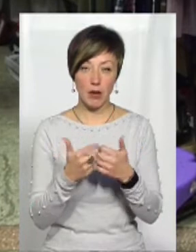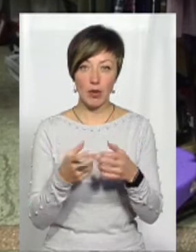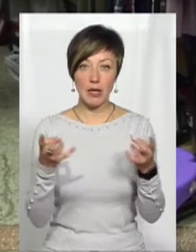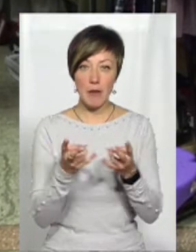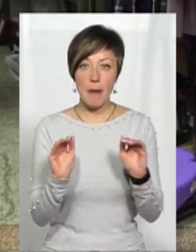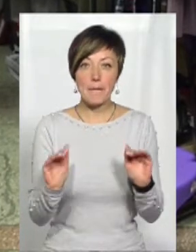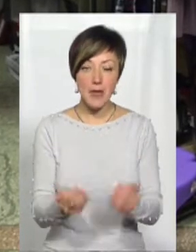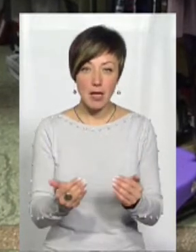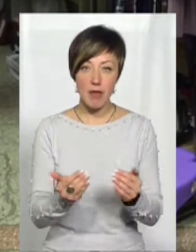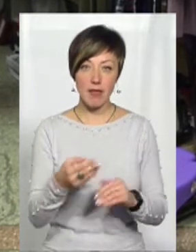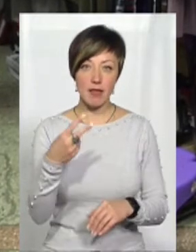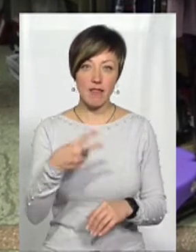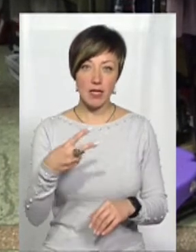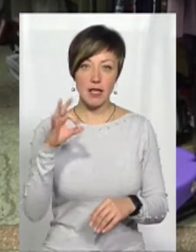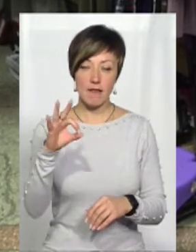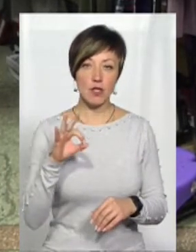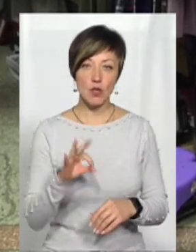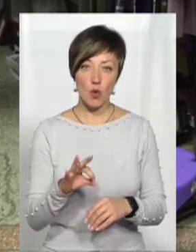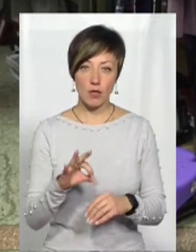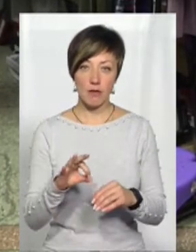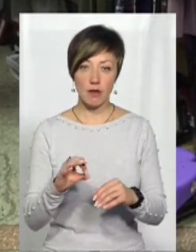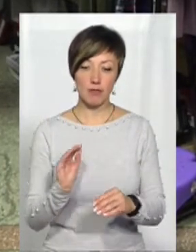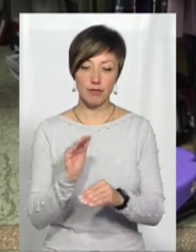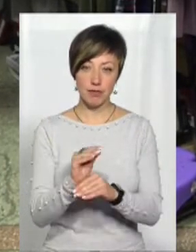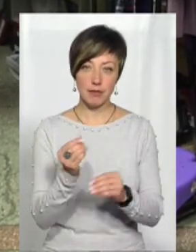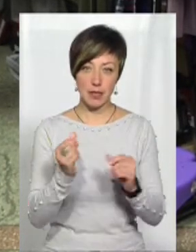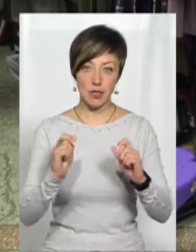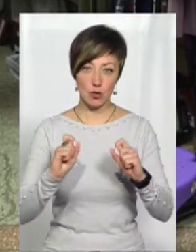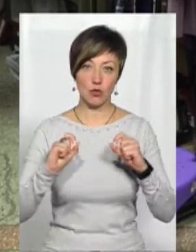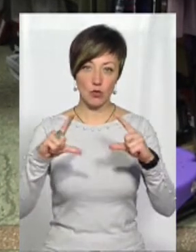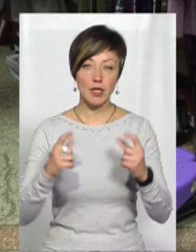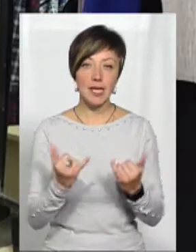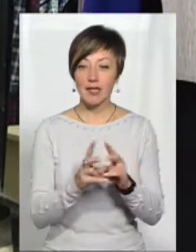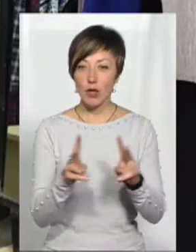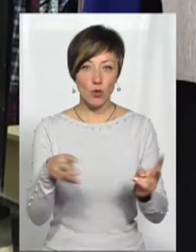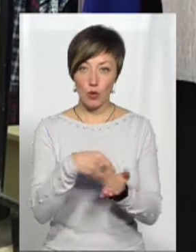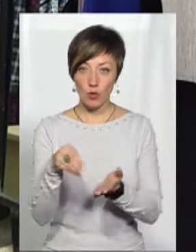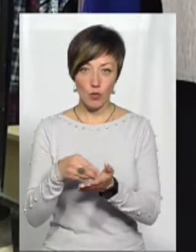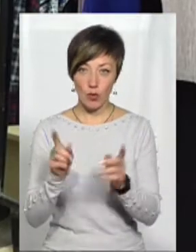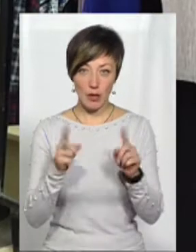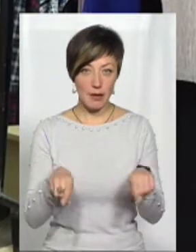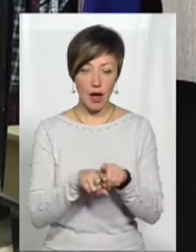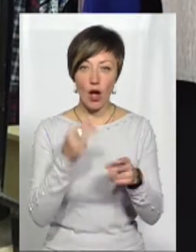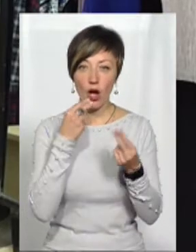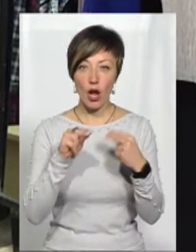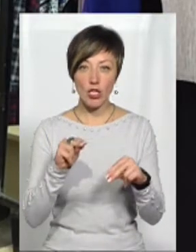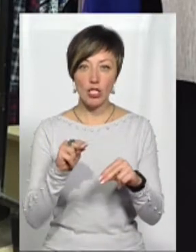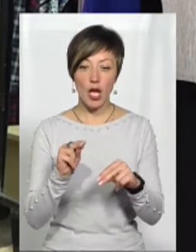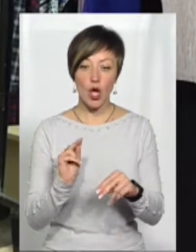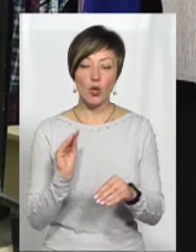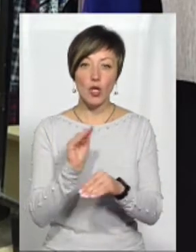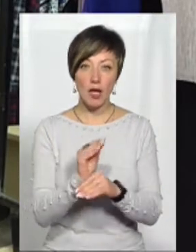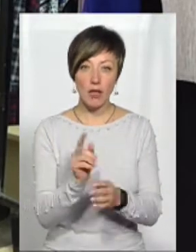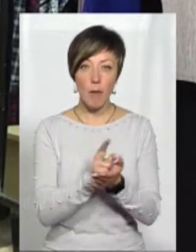буде на 20% піднімати ціну. Зараз так ніхто не бере. Хай краще піднімуть, більше